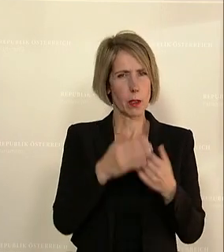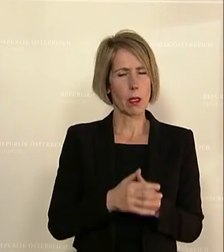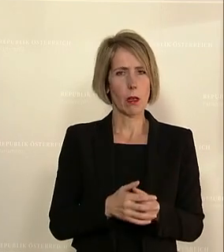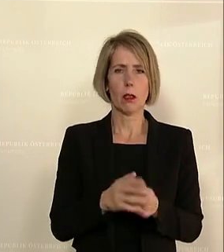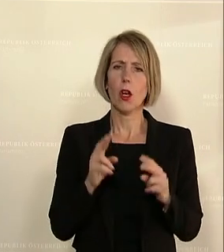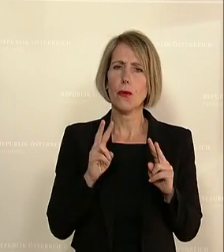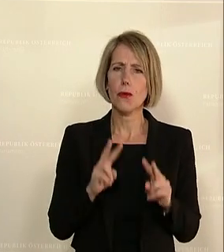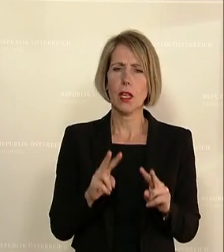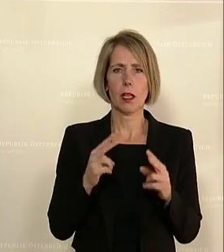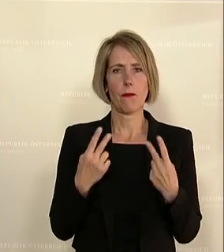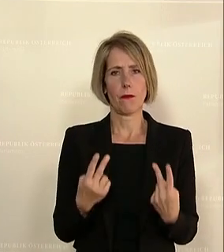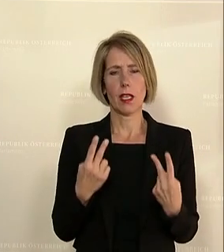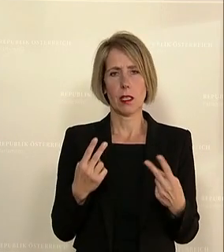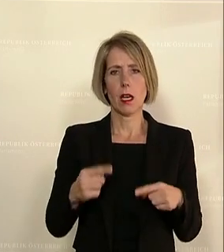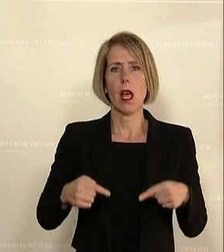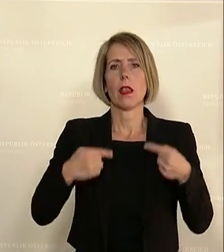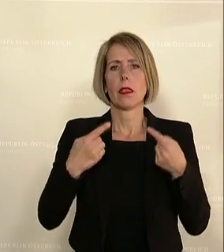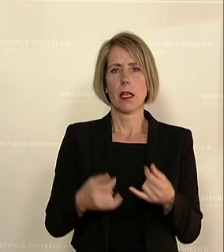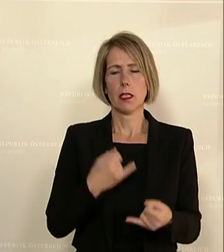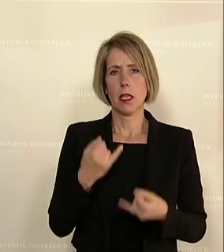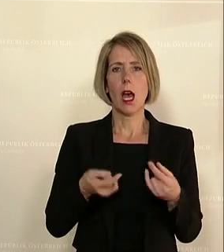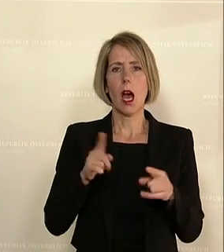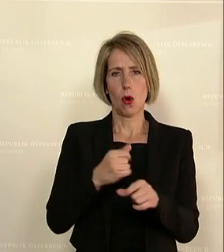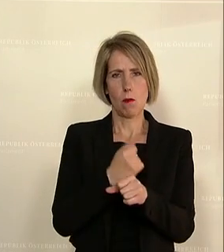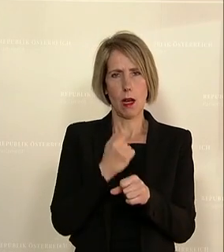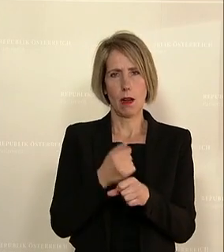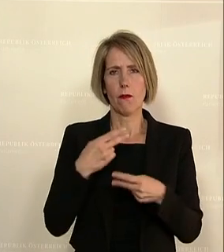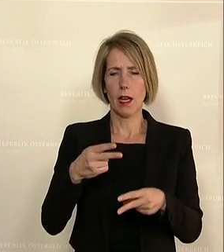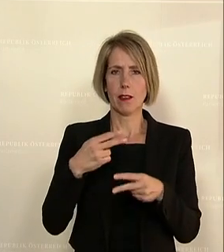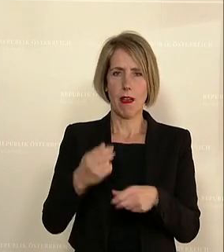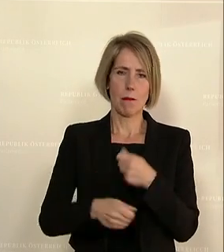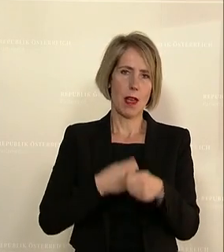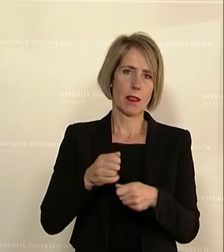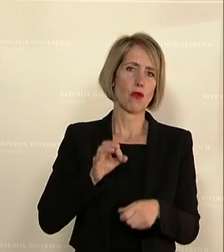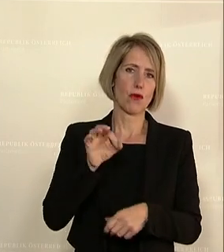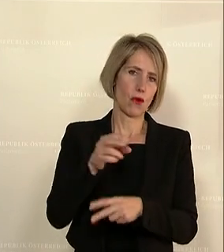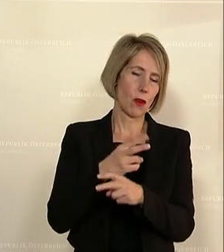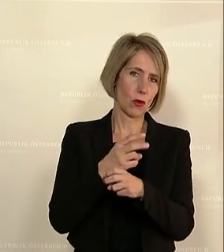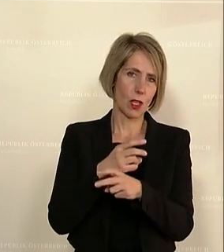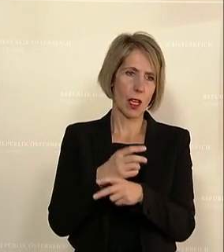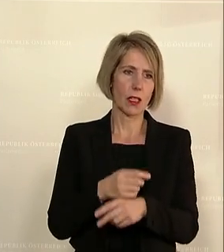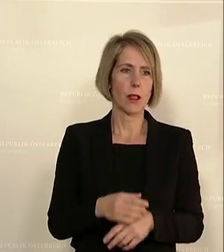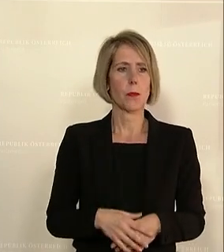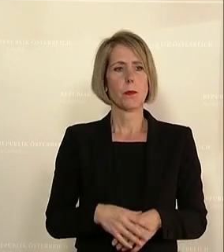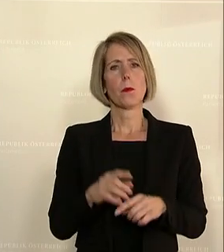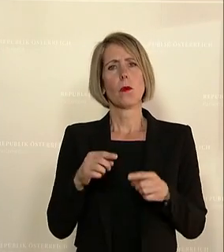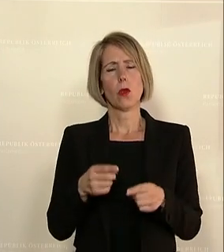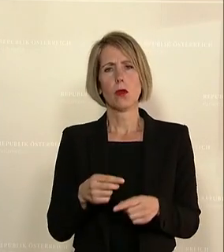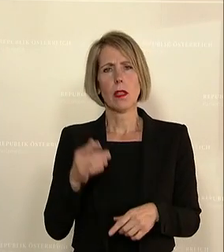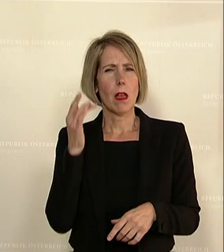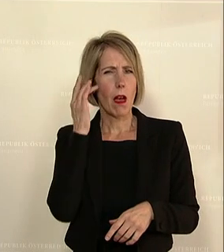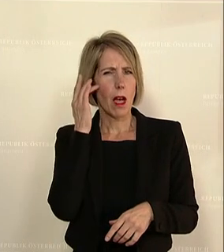im nächsten Jahr machen und dass wir da wieder Übereinstimmung finden. Und vielleicht wirklich, ich sage mal,